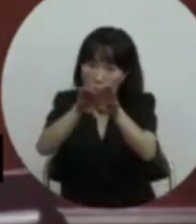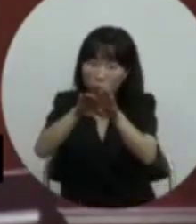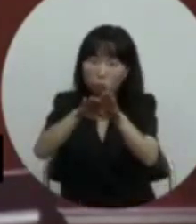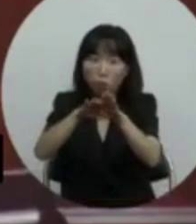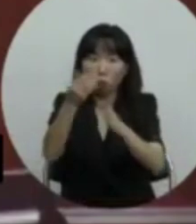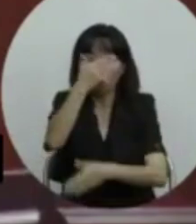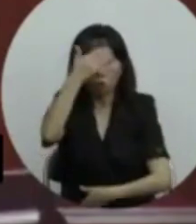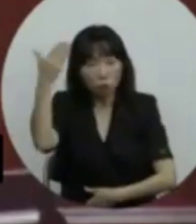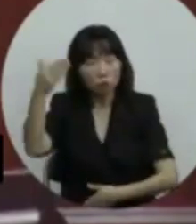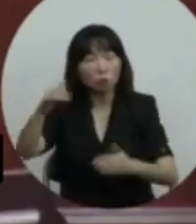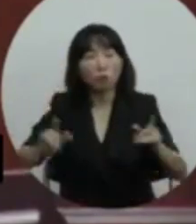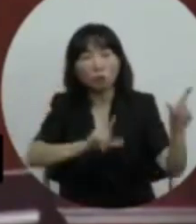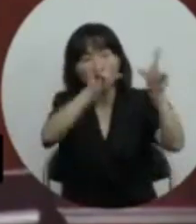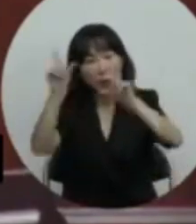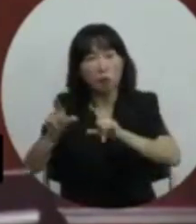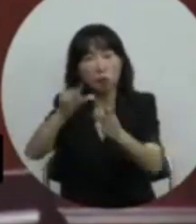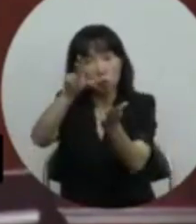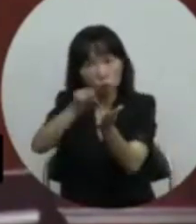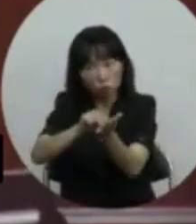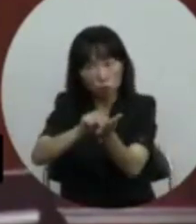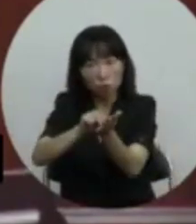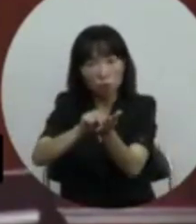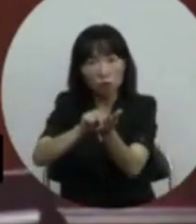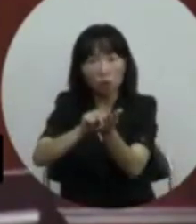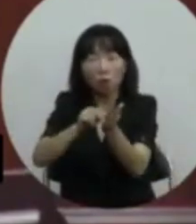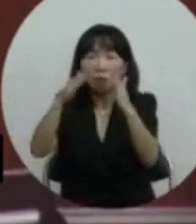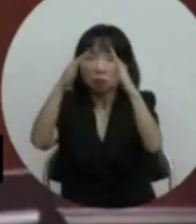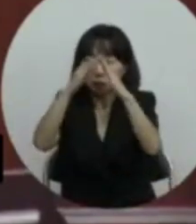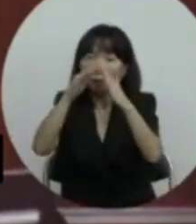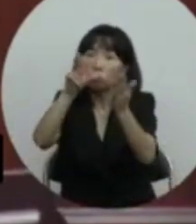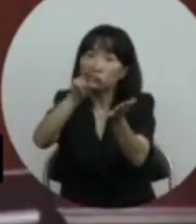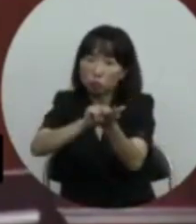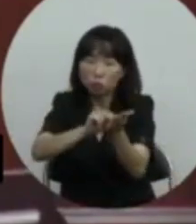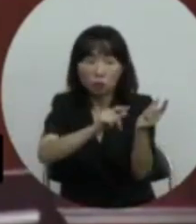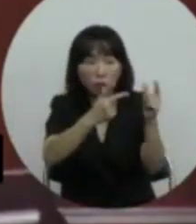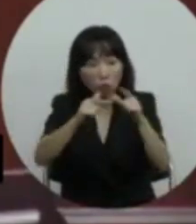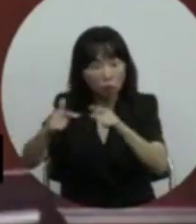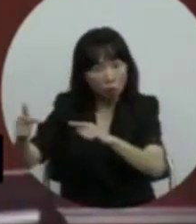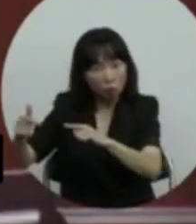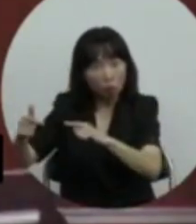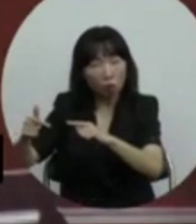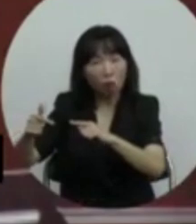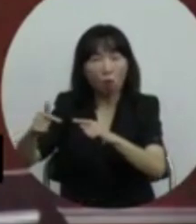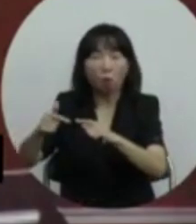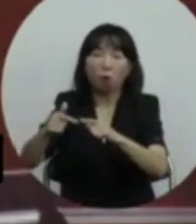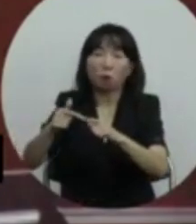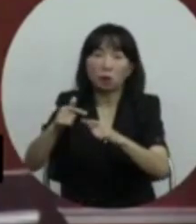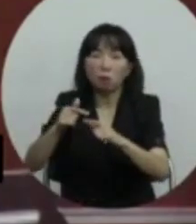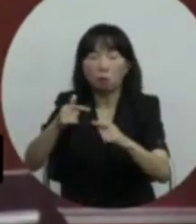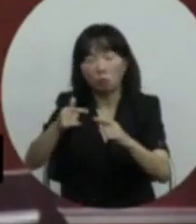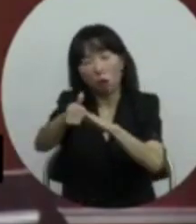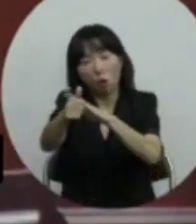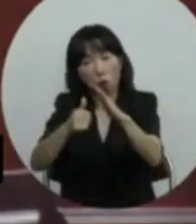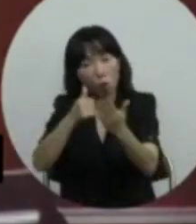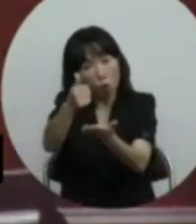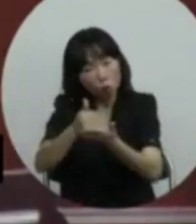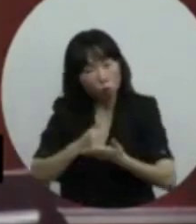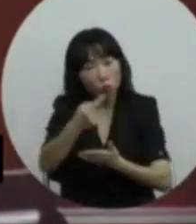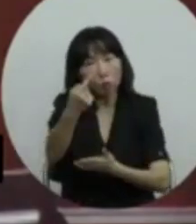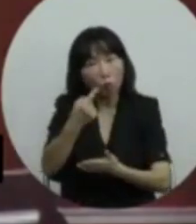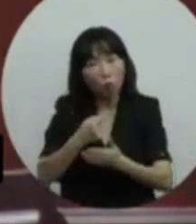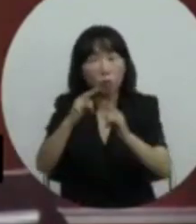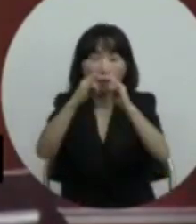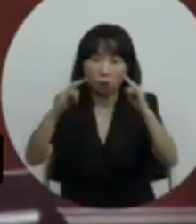청년층의 주거 문제 등 생활안정 보장을 위한 청년 쉐어하우스, 게스트하우스, 귀농귀촌